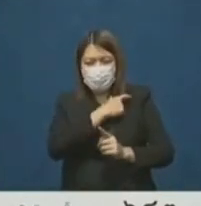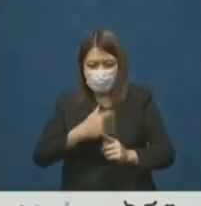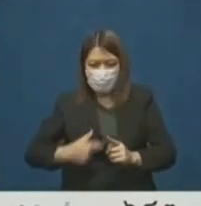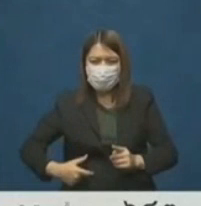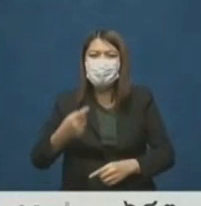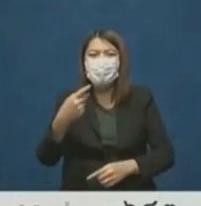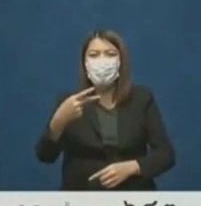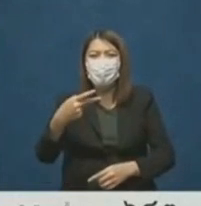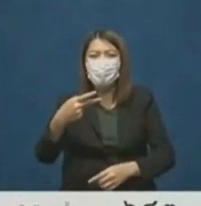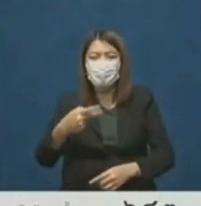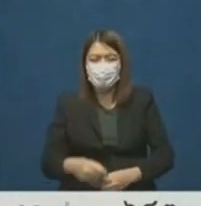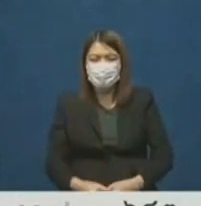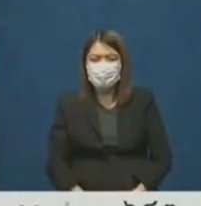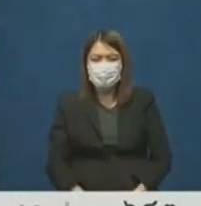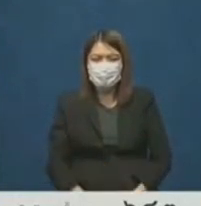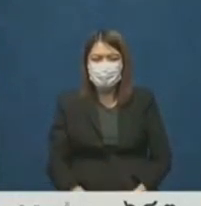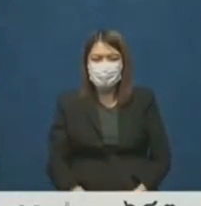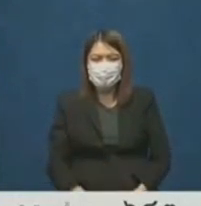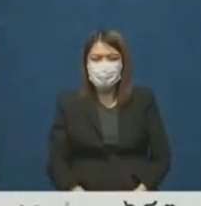นึงพูดถึงคำว่าพระมหากษัตริย์2ครั้ง